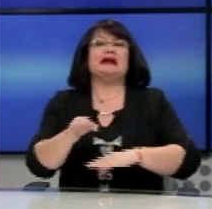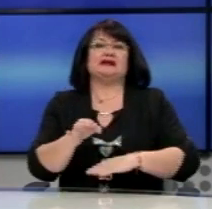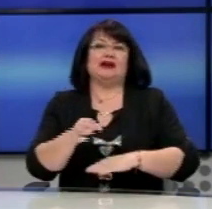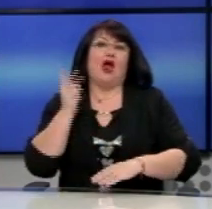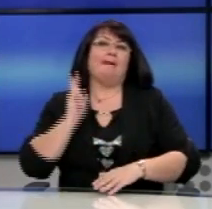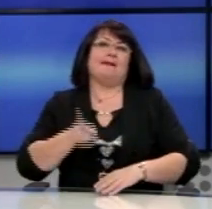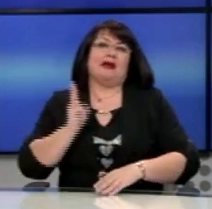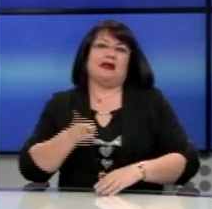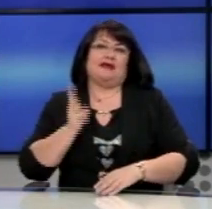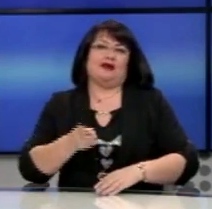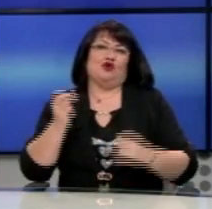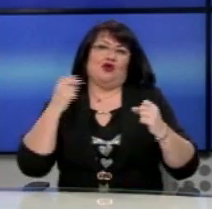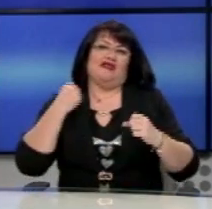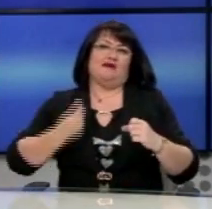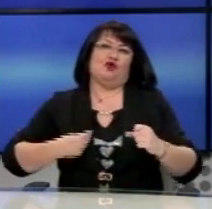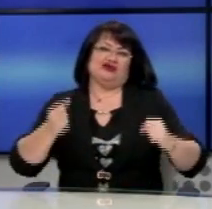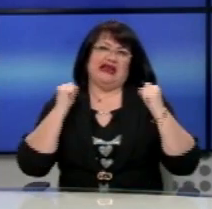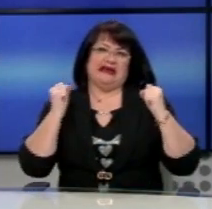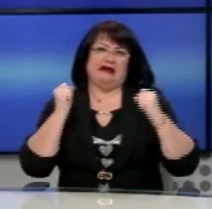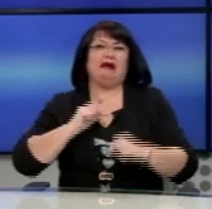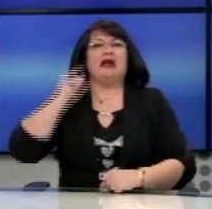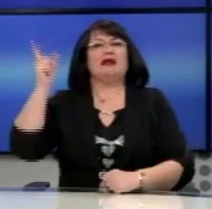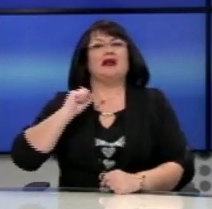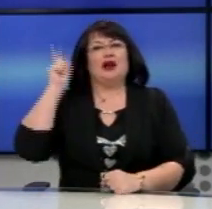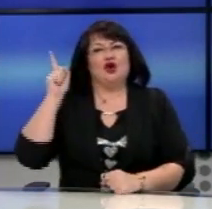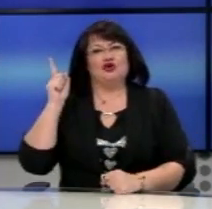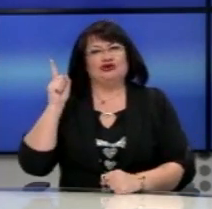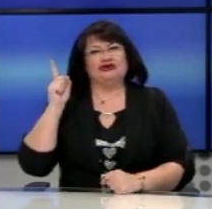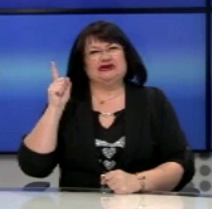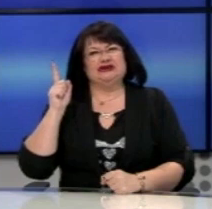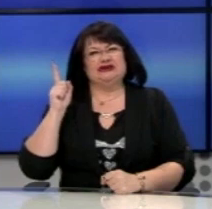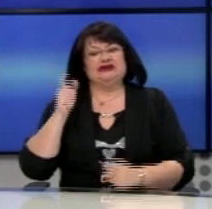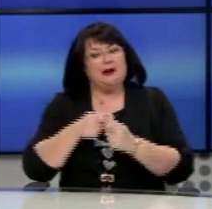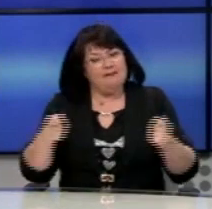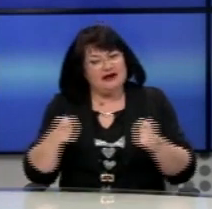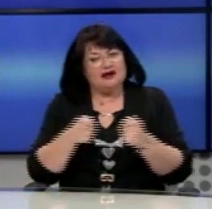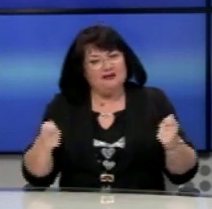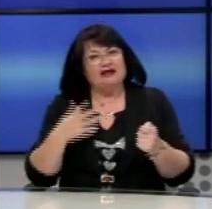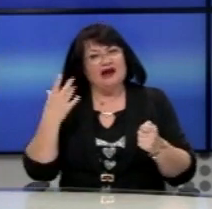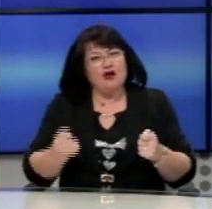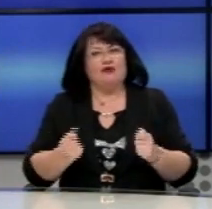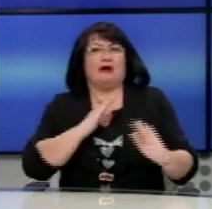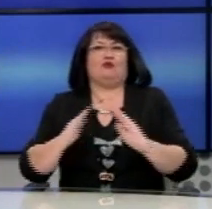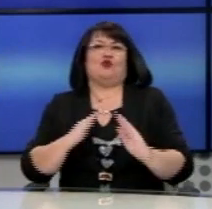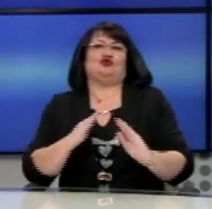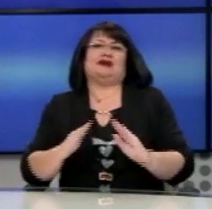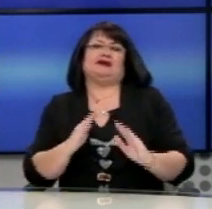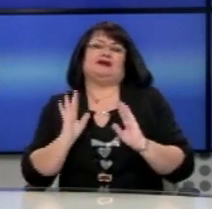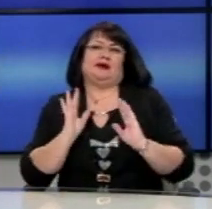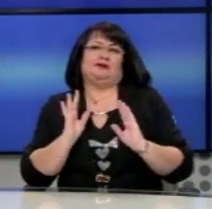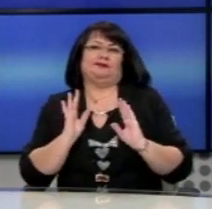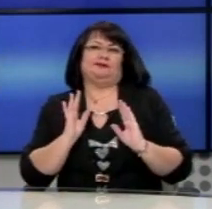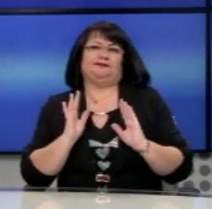δημόσια υγεία. Δεν είναι οι εκδηλώσεις που γίνονται με μέτρα προστασίας. Με μέτρα